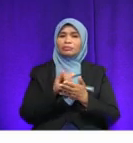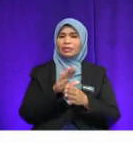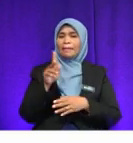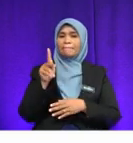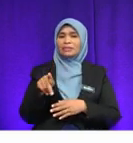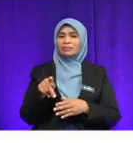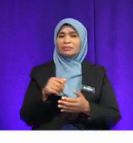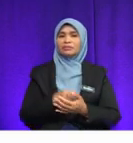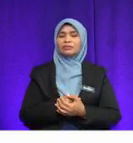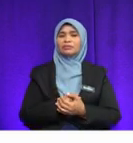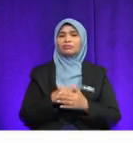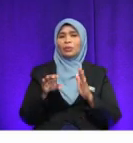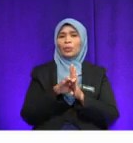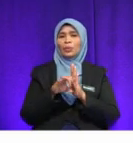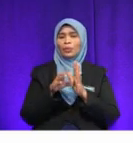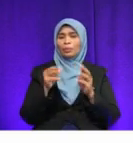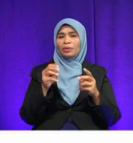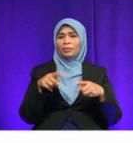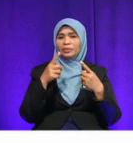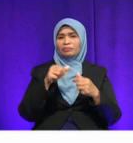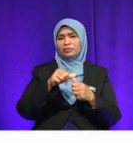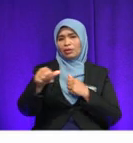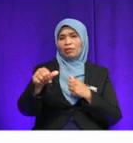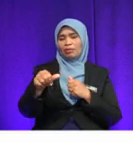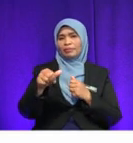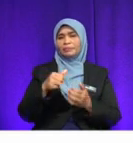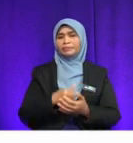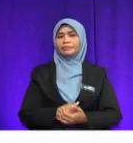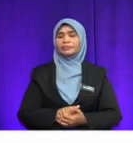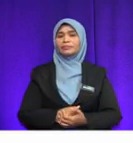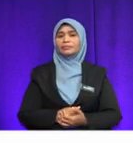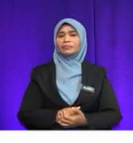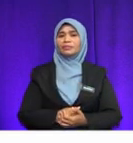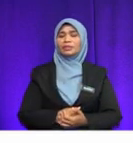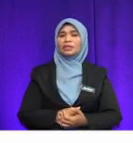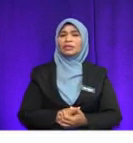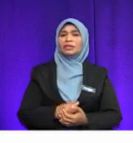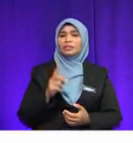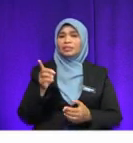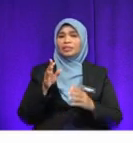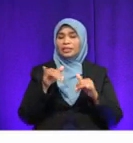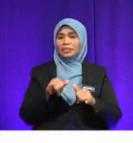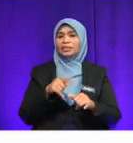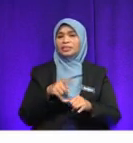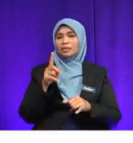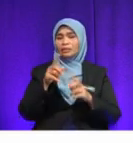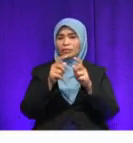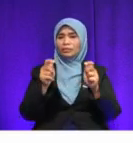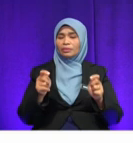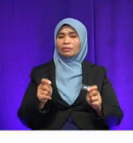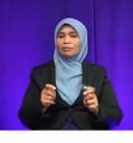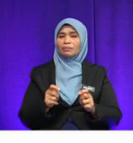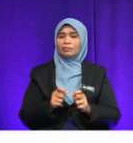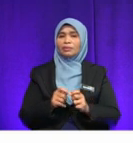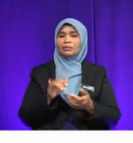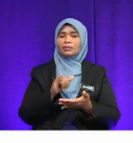Merantau Ustad enggak pergi jauh nih ya kado dikedah sampai ke jawa baru contohnya ya dia tinggal di suatu tempat dia tak tahu Nabilah nak balik sobat tak